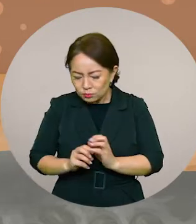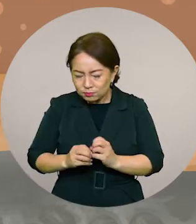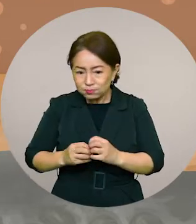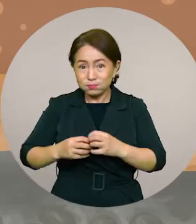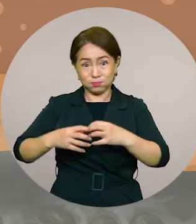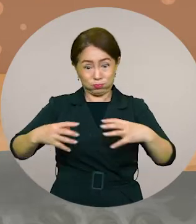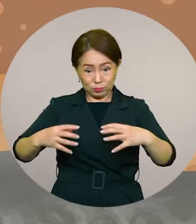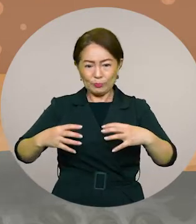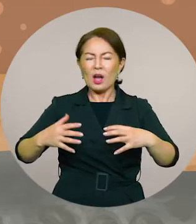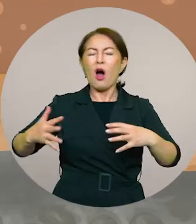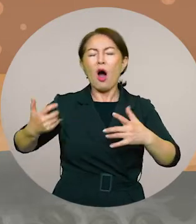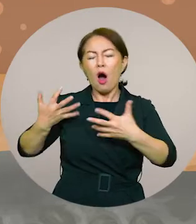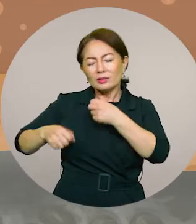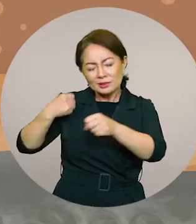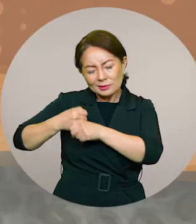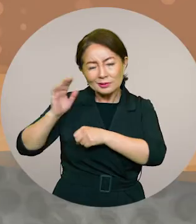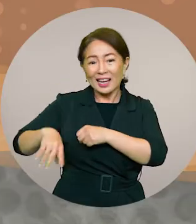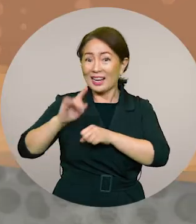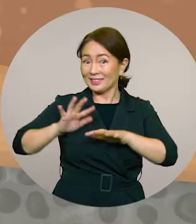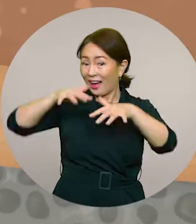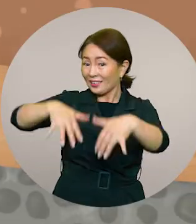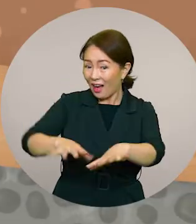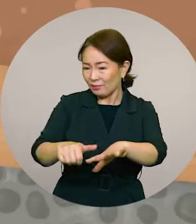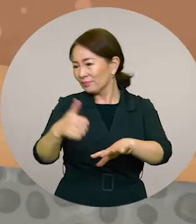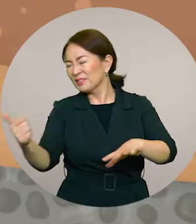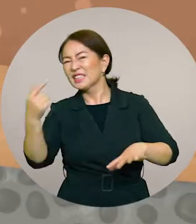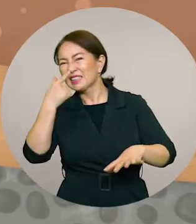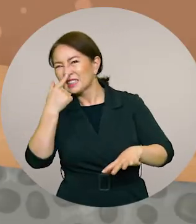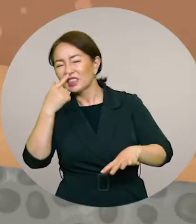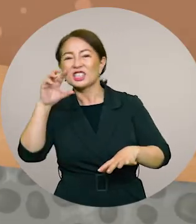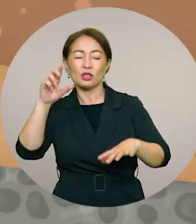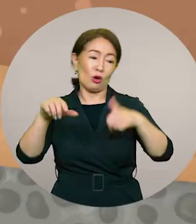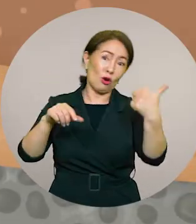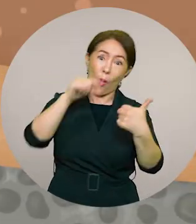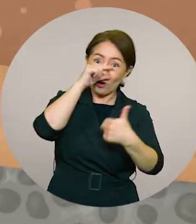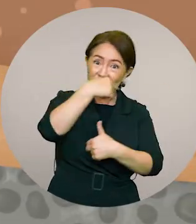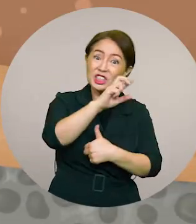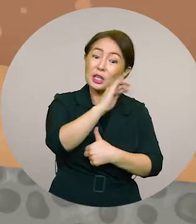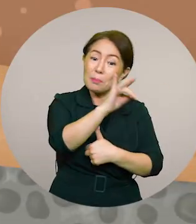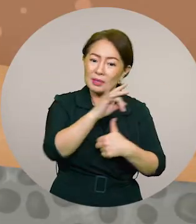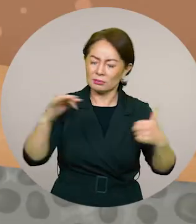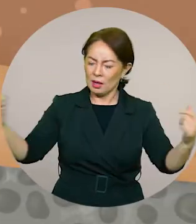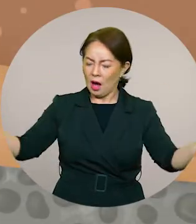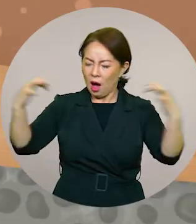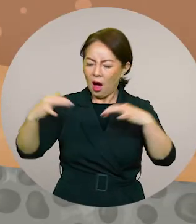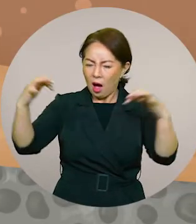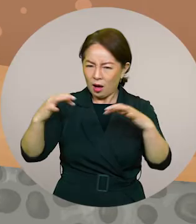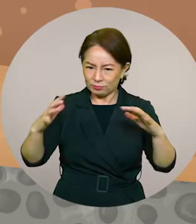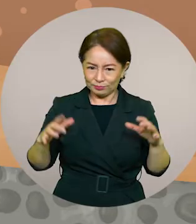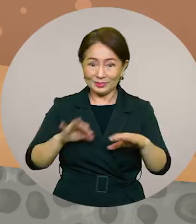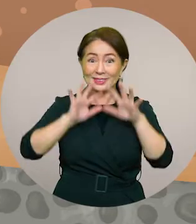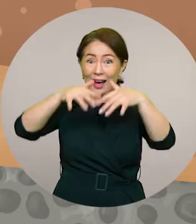сая жилийн дараа далай бий болж урд талаас Хятадын их газар, хойноос Сибирийн их газар айжмаар маш олон удаа